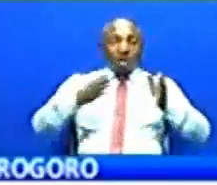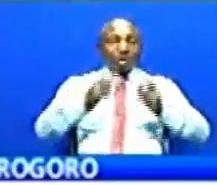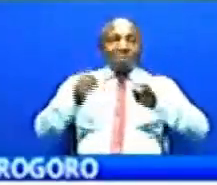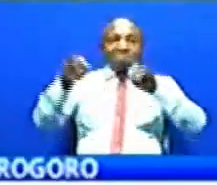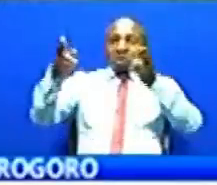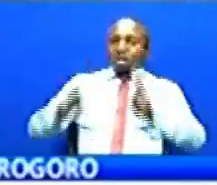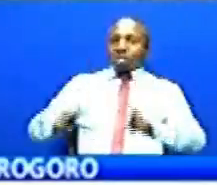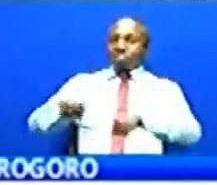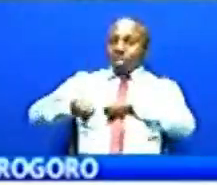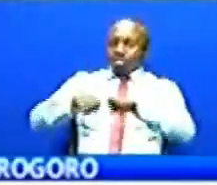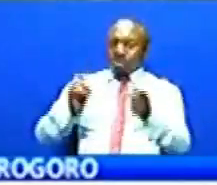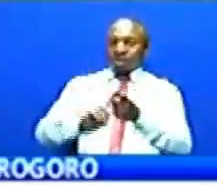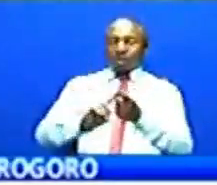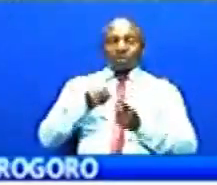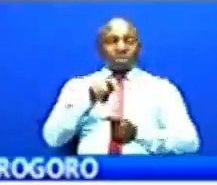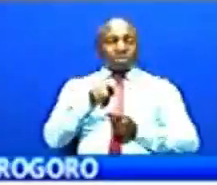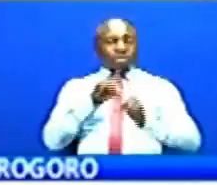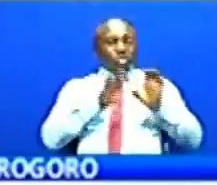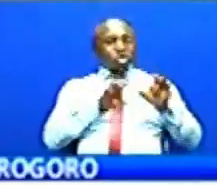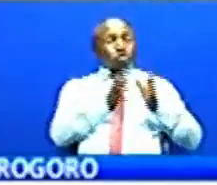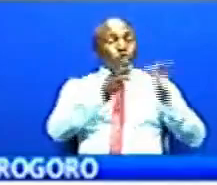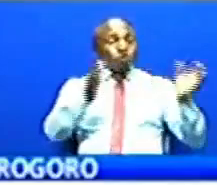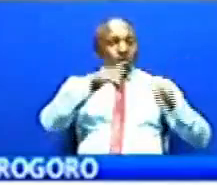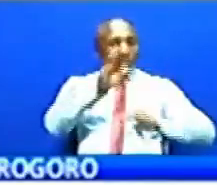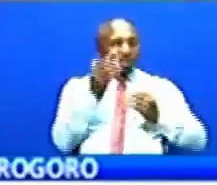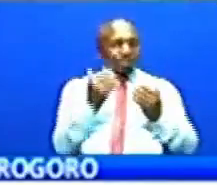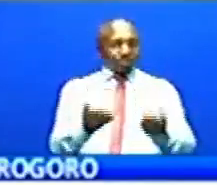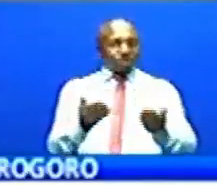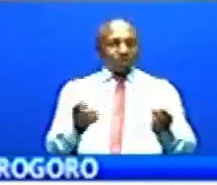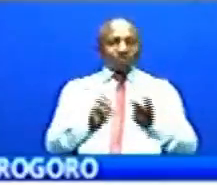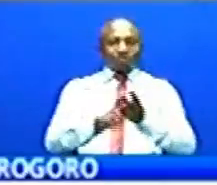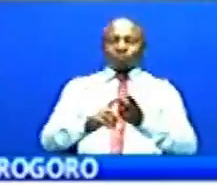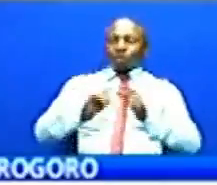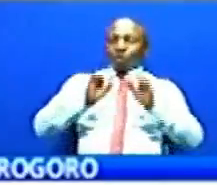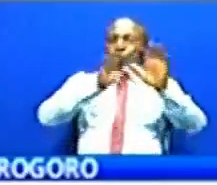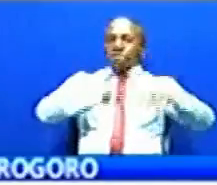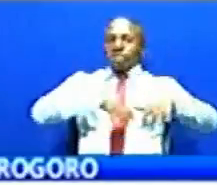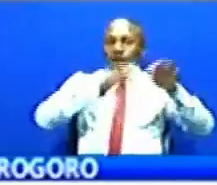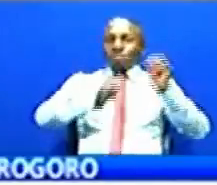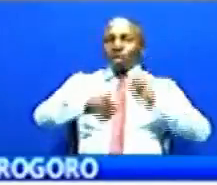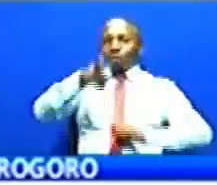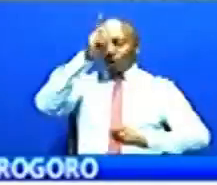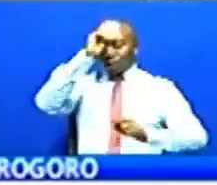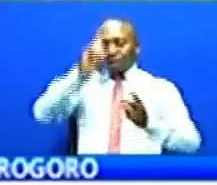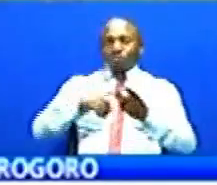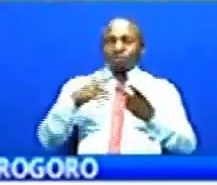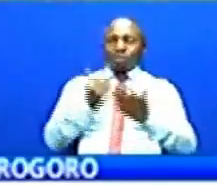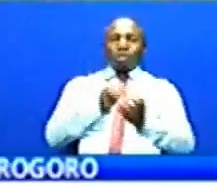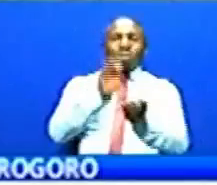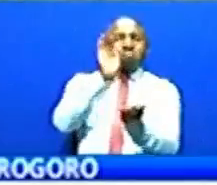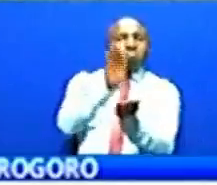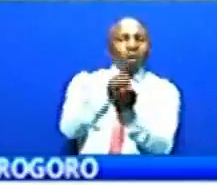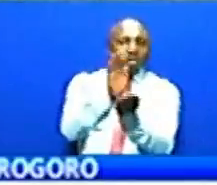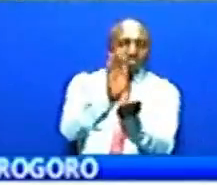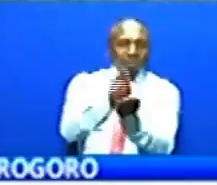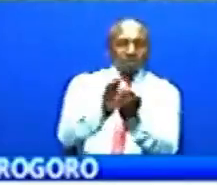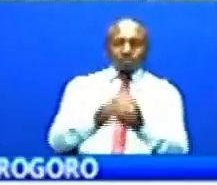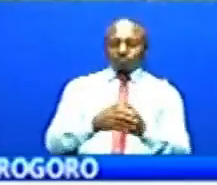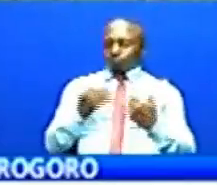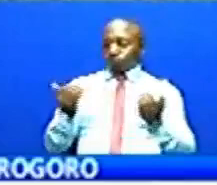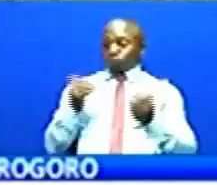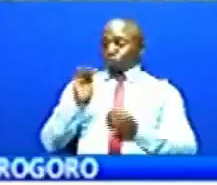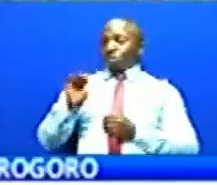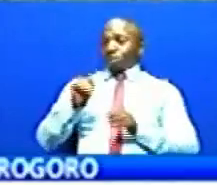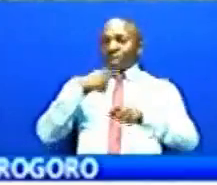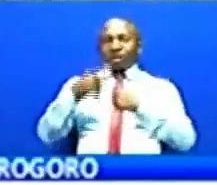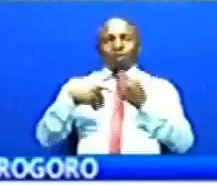kuharibika kabisa, tishio kubwa zaidi lililopo kwa sasa ni wanyama wakali akiwemo mamba. Kwa tunatoa wito kwamba